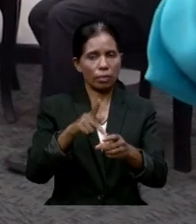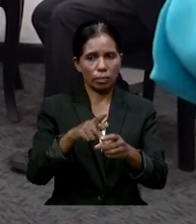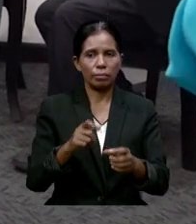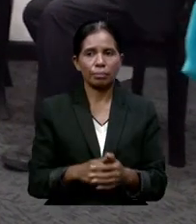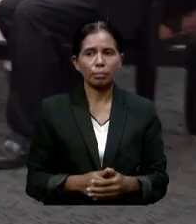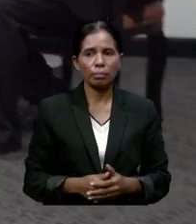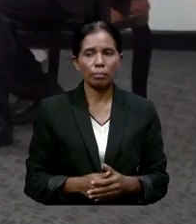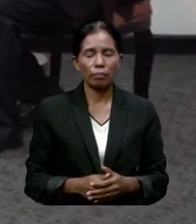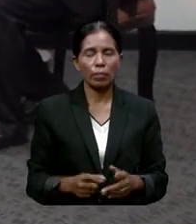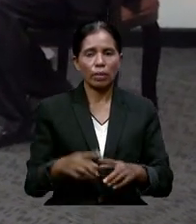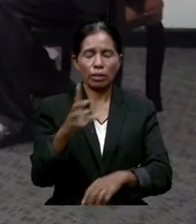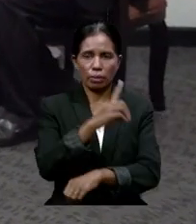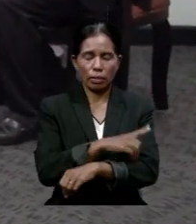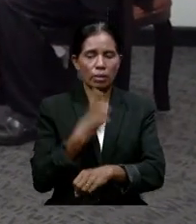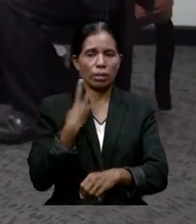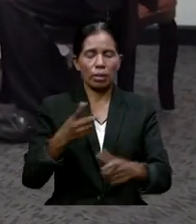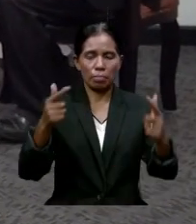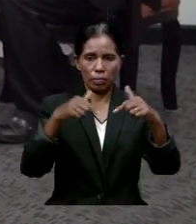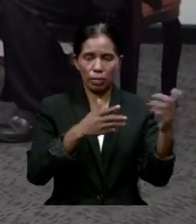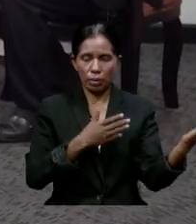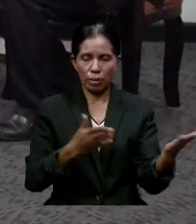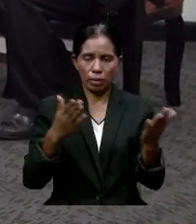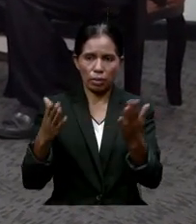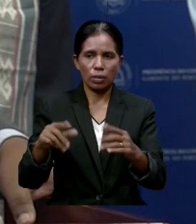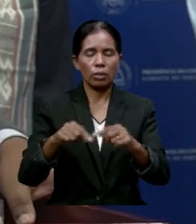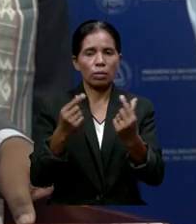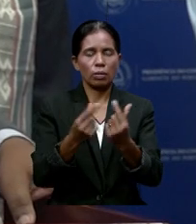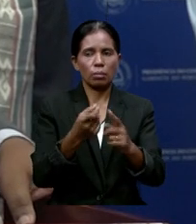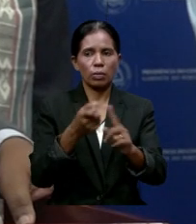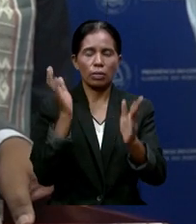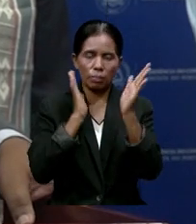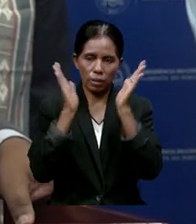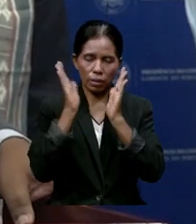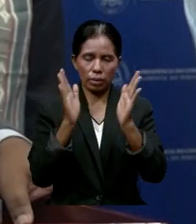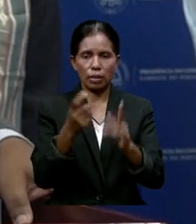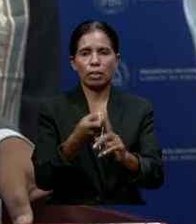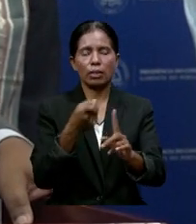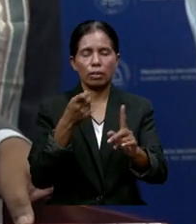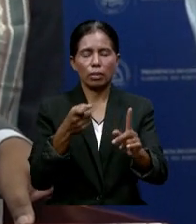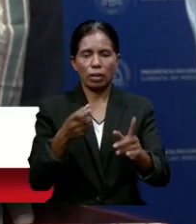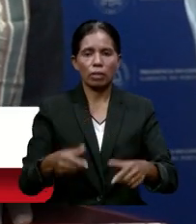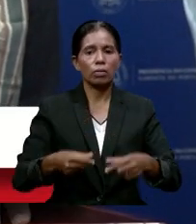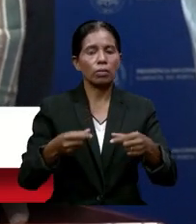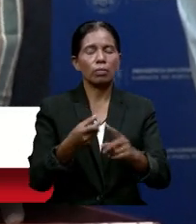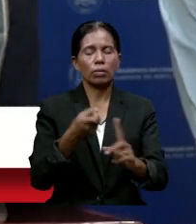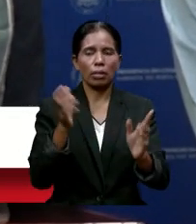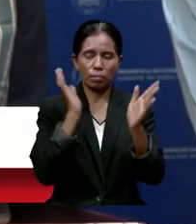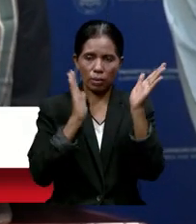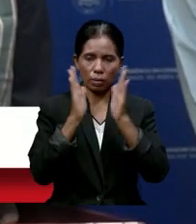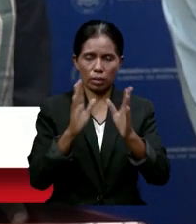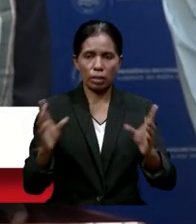ini, perjumpaan saya, bawa juga delegasi dari Malaysia, delegasi perniagaan Malaysia,